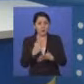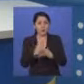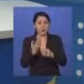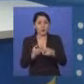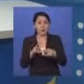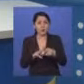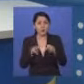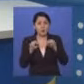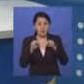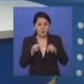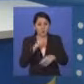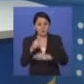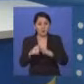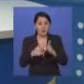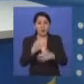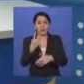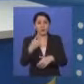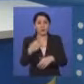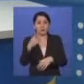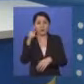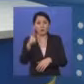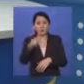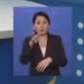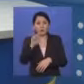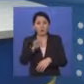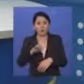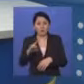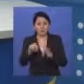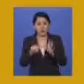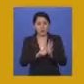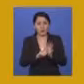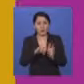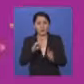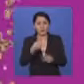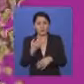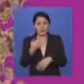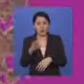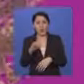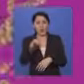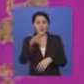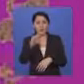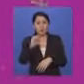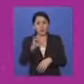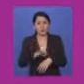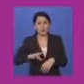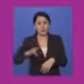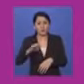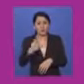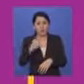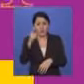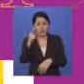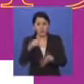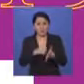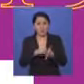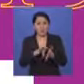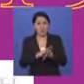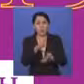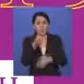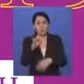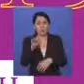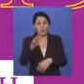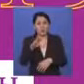Соның ішінде Петропавл қаласында 25 адамда, Қызылжар ауданында 6. Мағжан Жұмабаев және Ақжар аудандарында 1 адамда тіркелсе, Мамлют